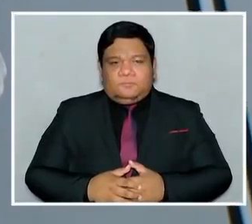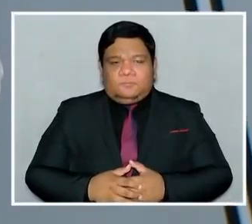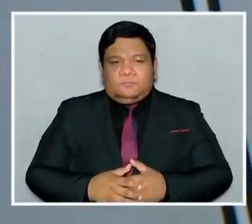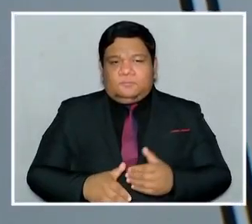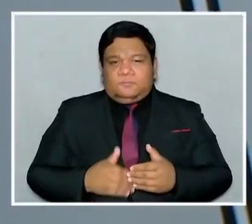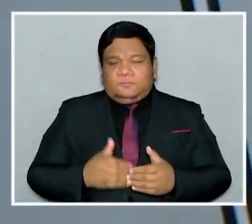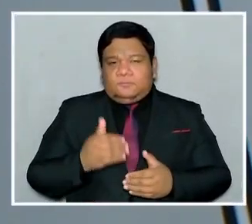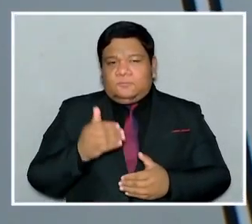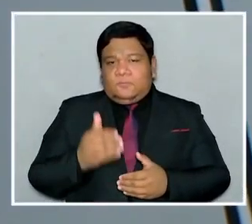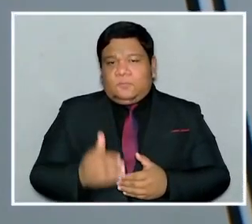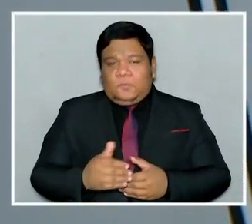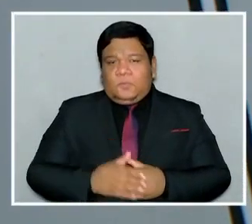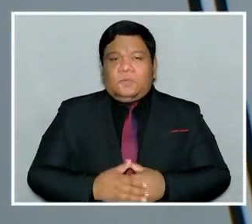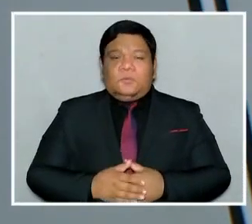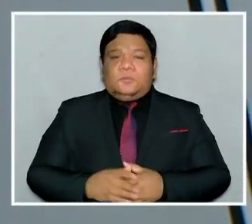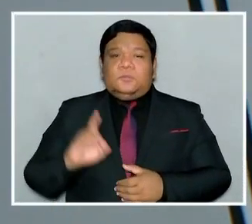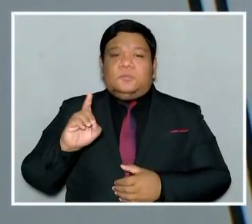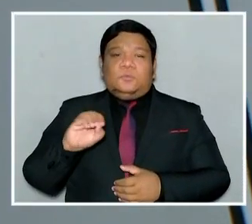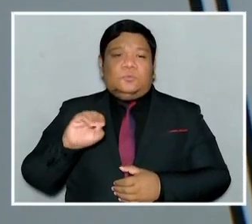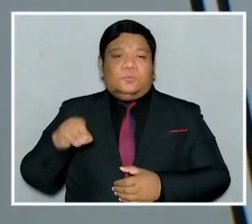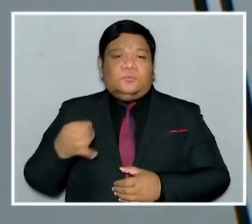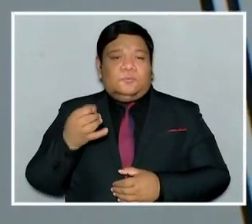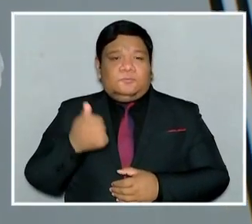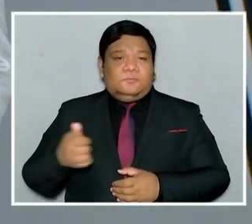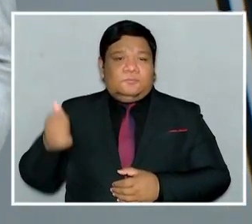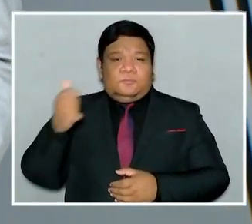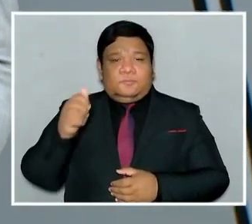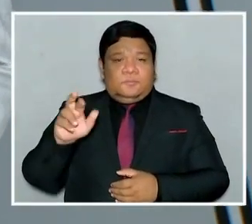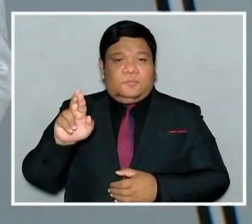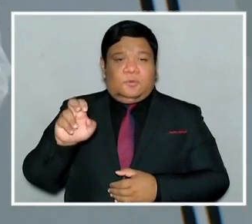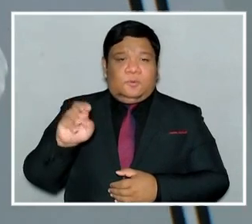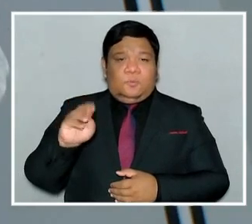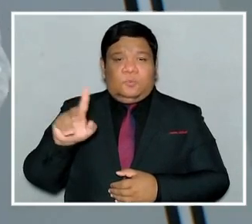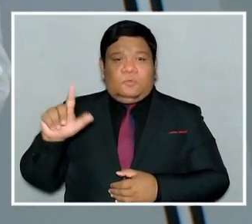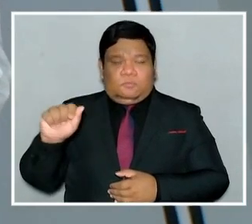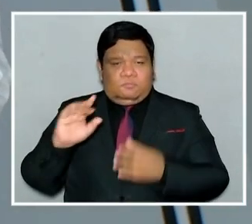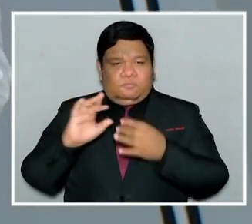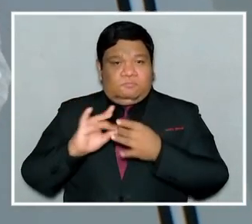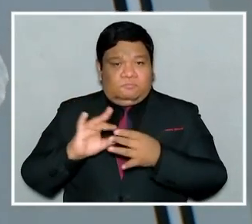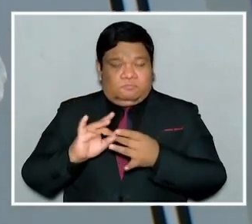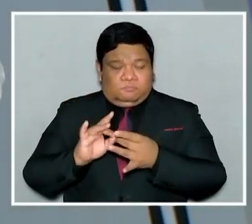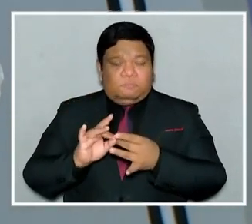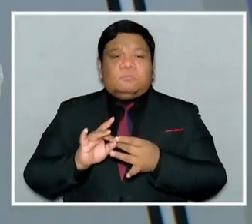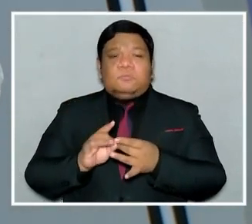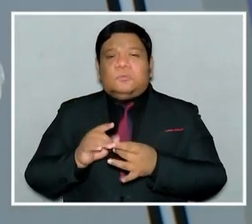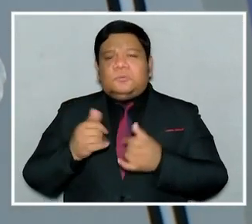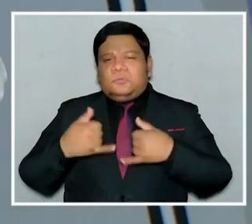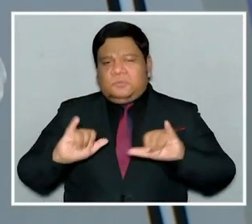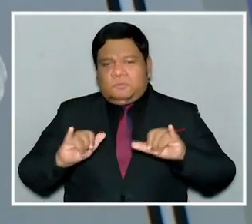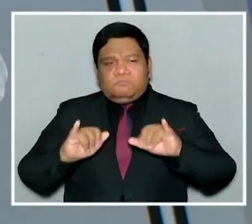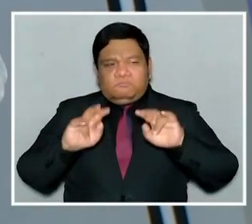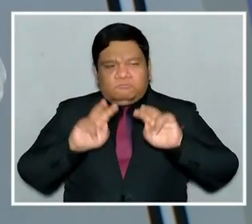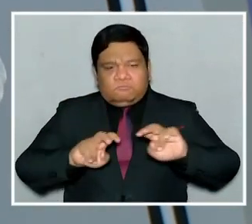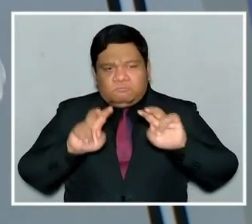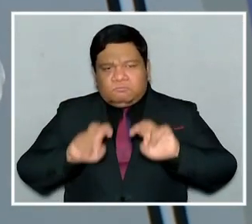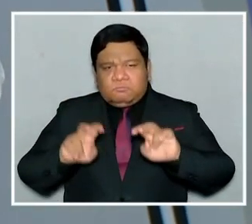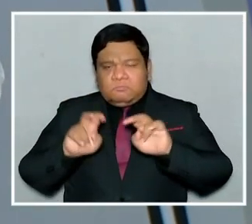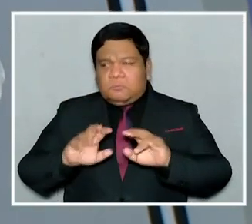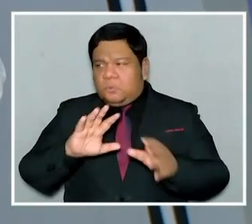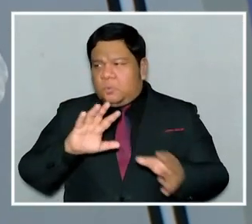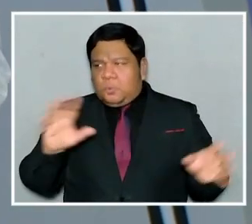Inihayag pa rin po ni Justice Secretary Jesus Crispin Rebulla na kasalukuyan pa nilang pinag-aaralan ang aabot umano